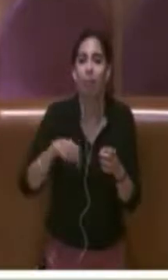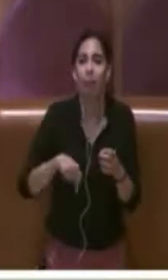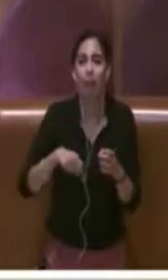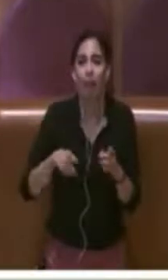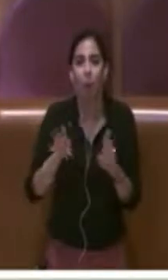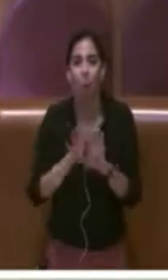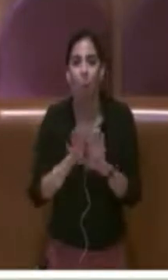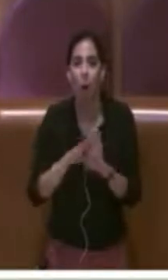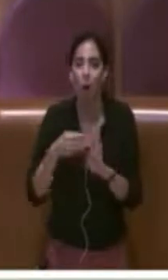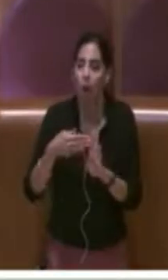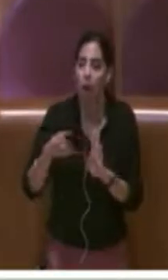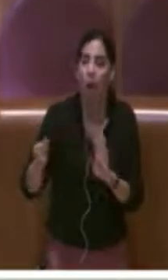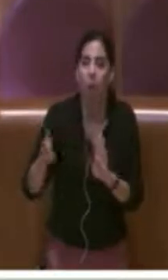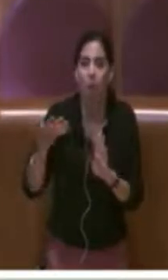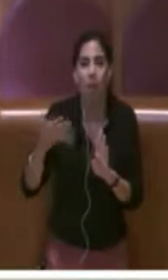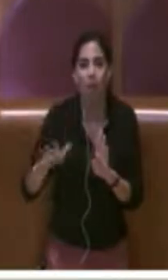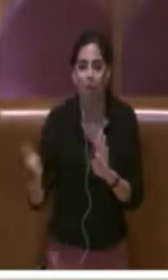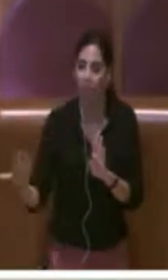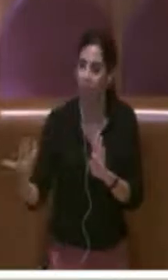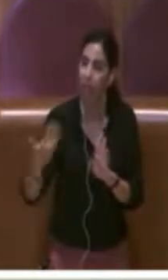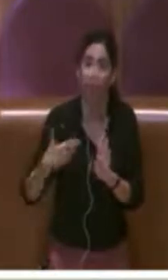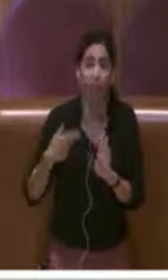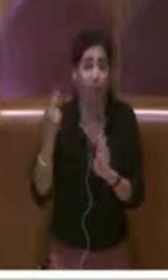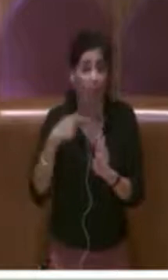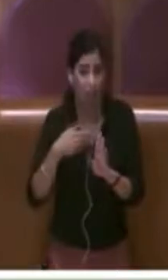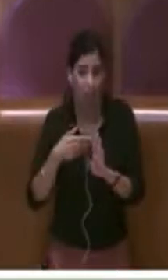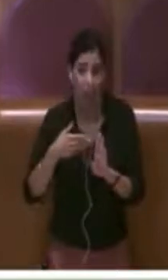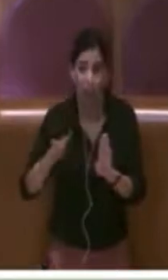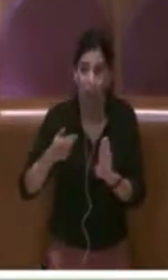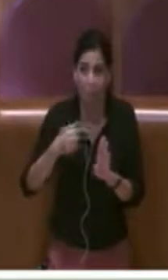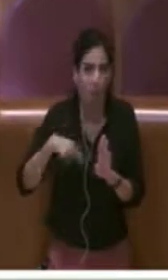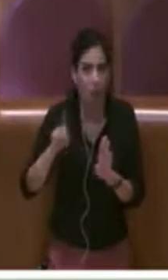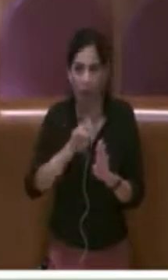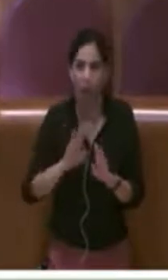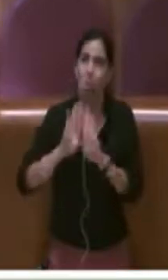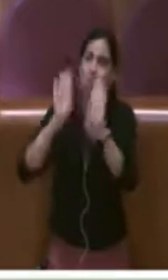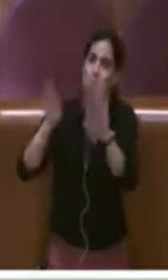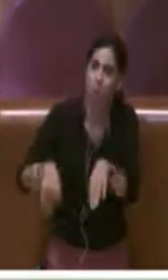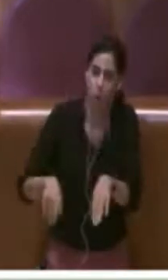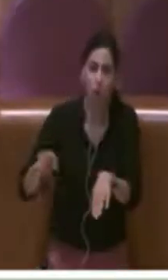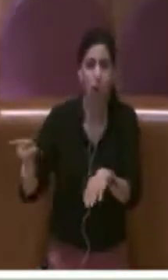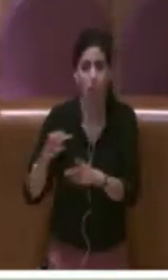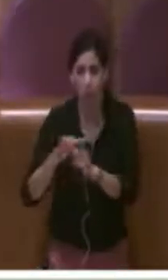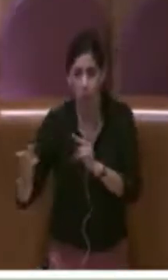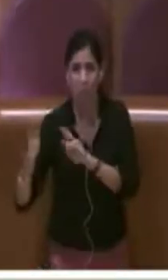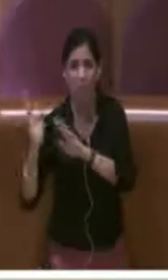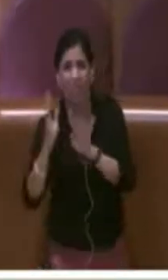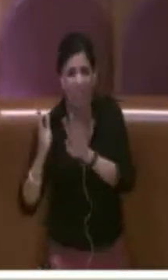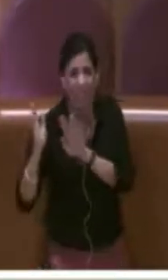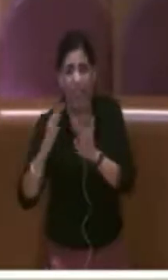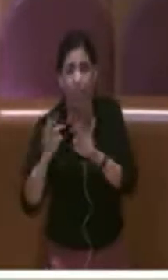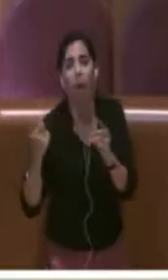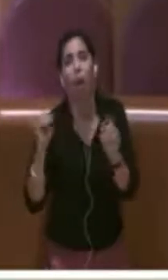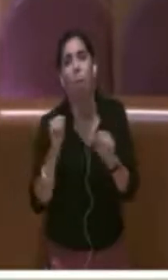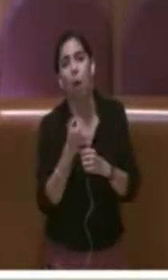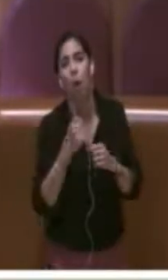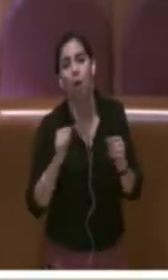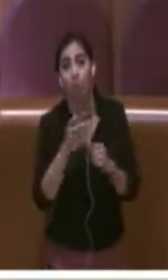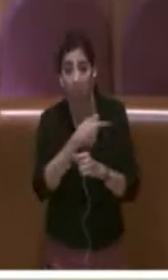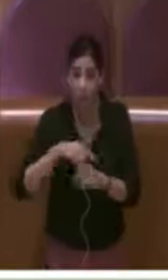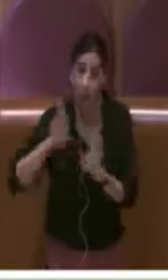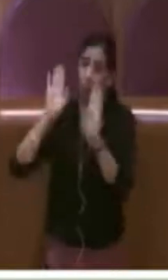questi lavoratori cercavano di sfondare e non ci riuscivano per cui accolgo e accogliamo come movimento 5 stelle